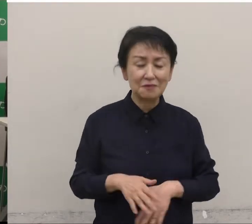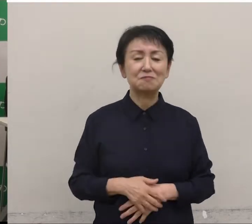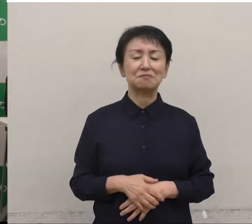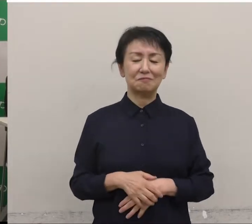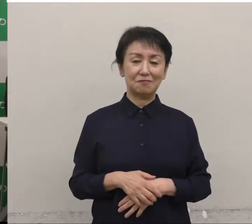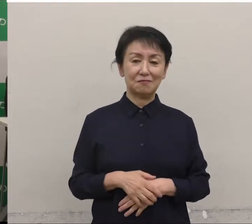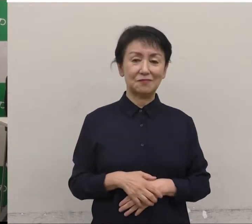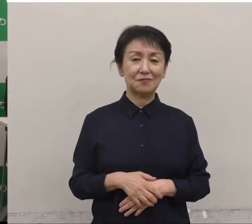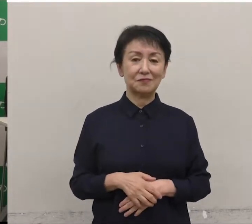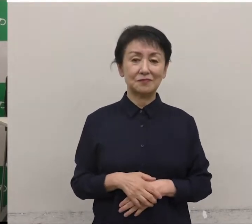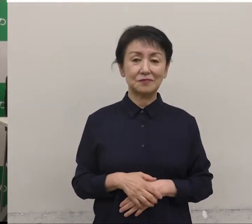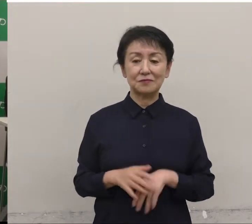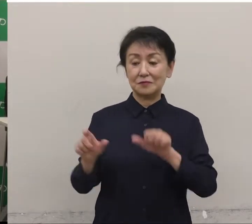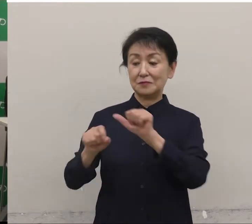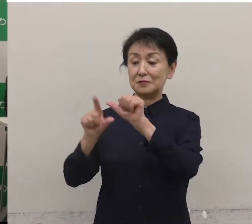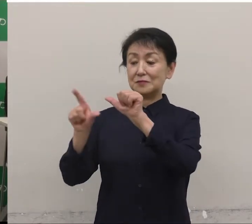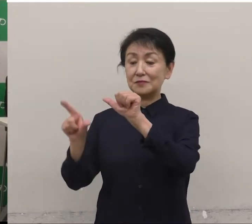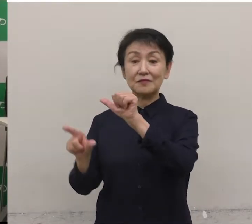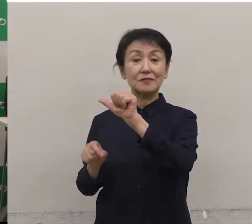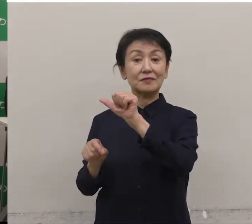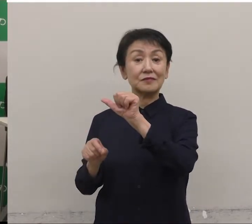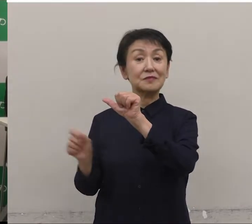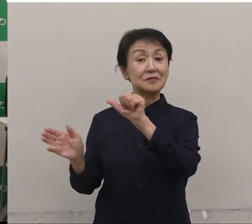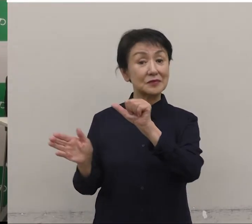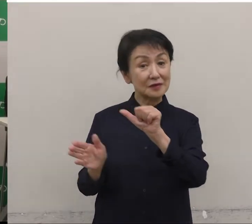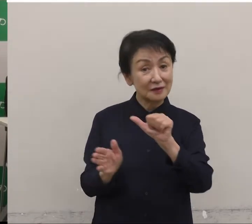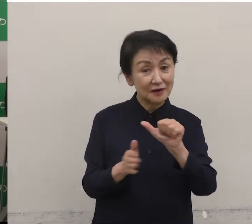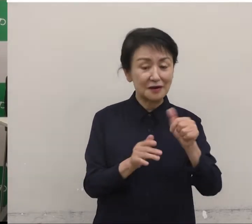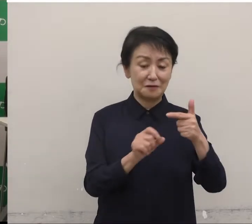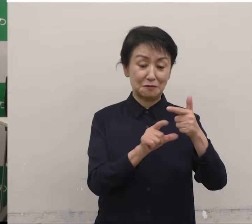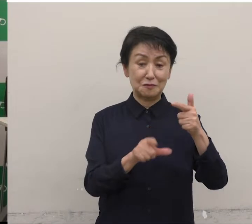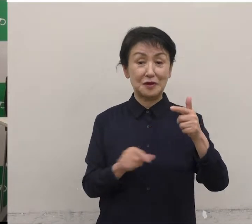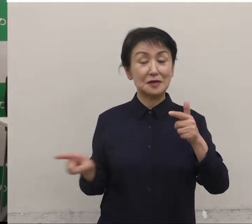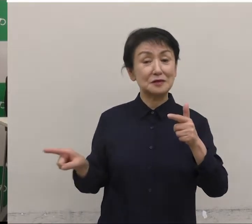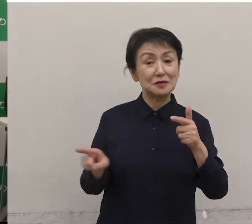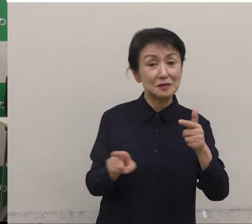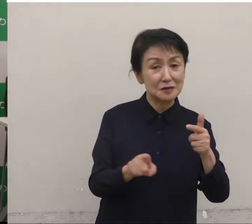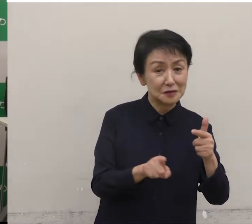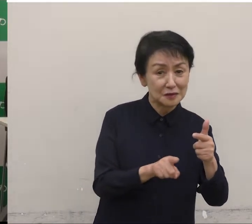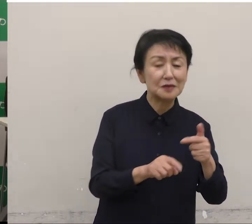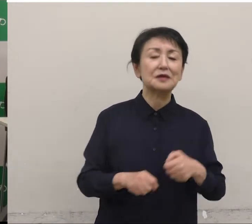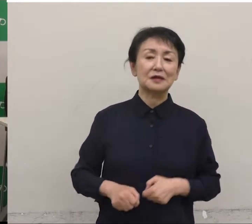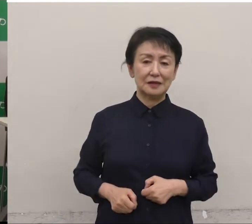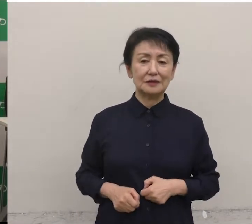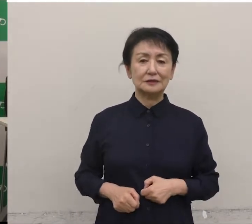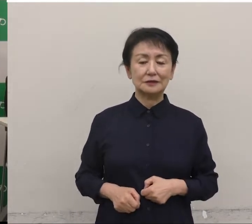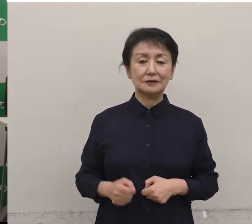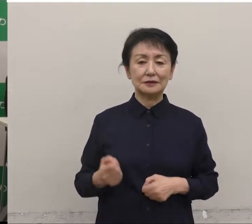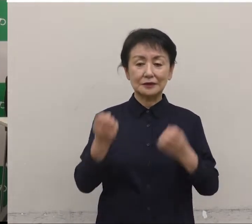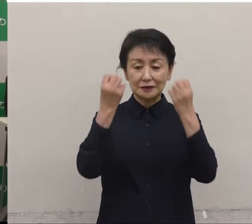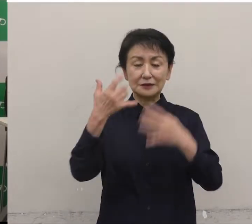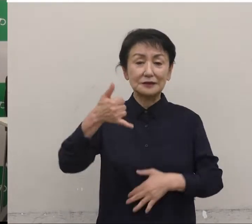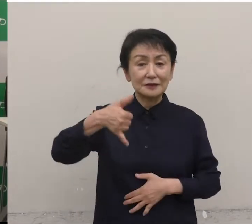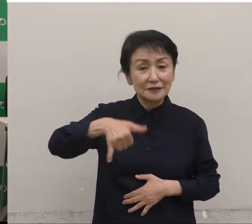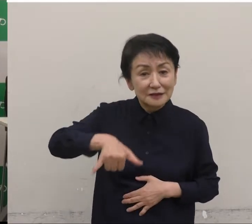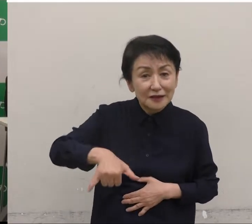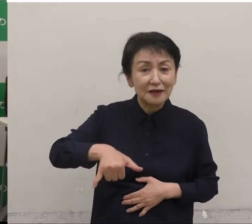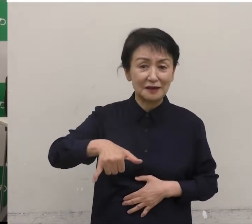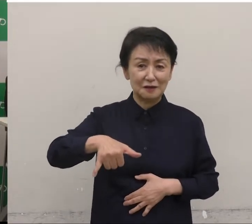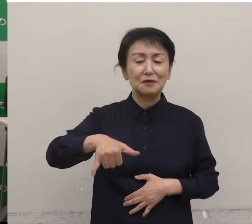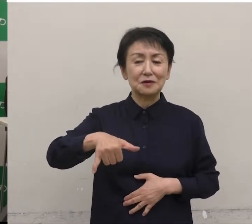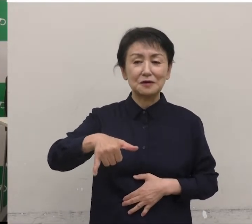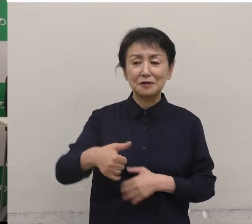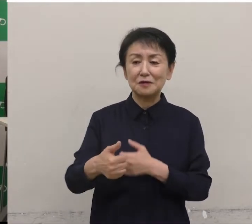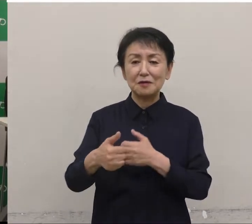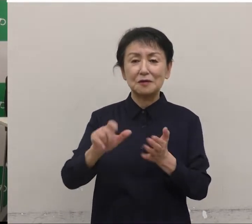な中、先月から今月にかけ新茶シーズンご挨拶として東京都内や県内